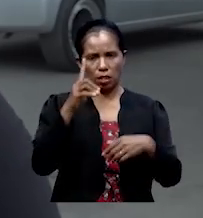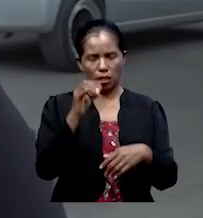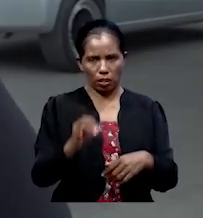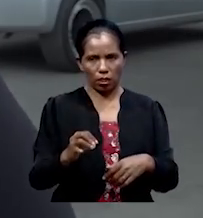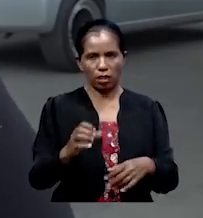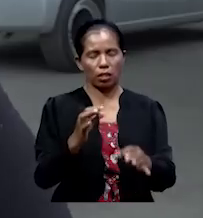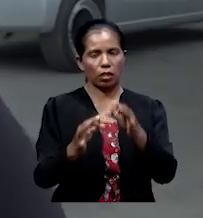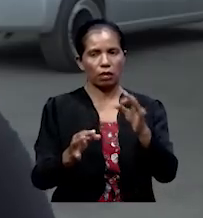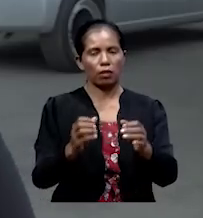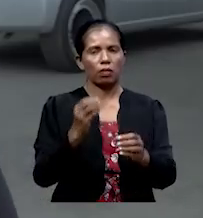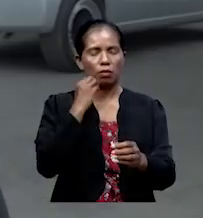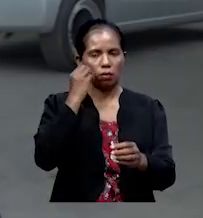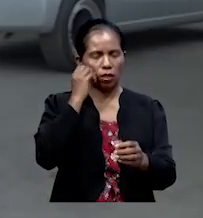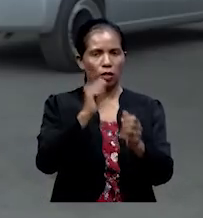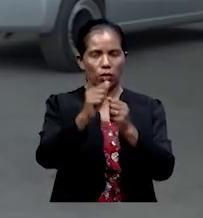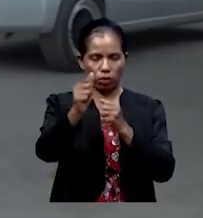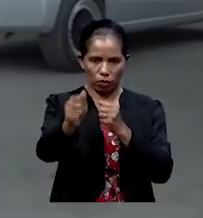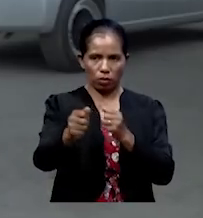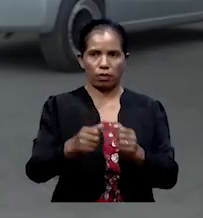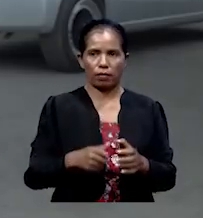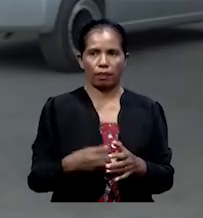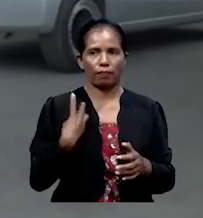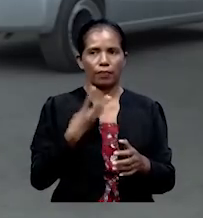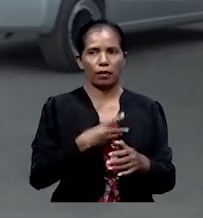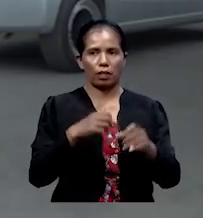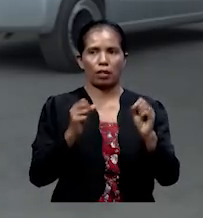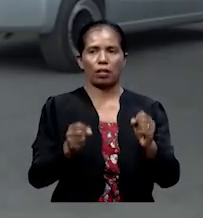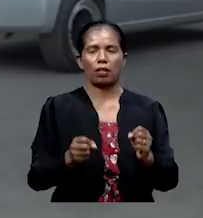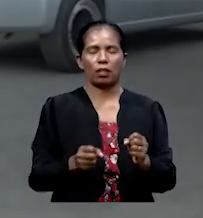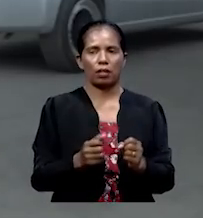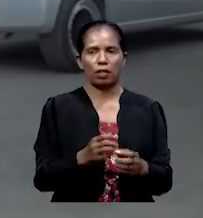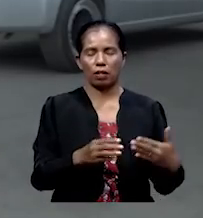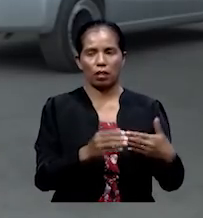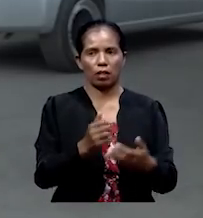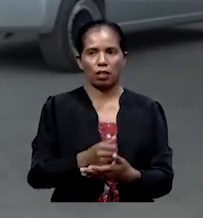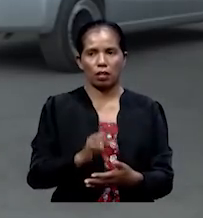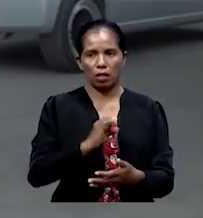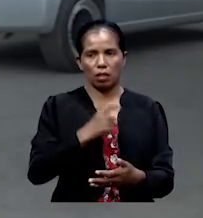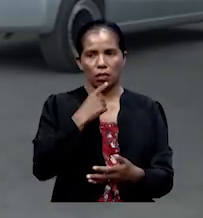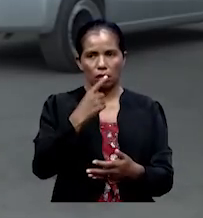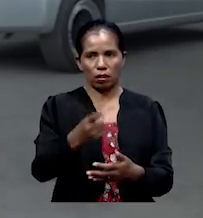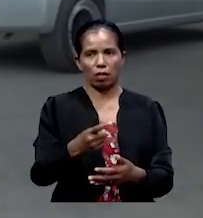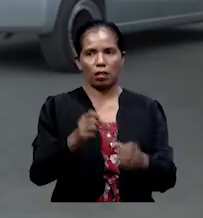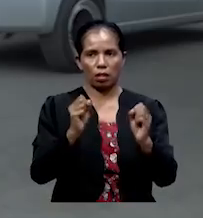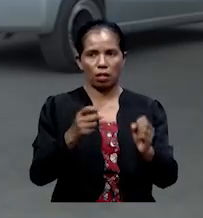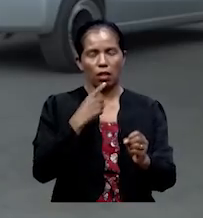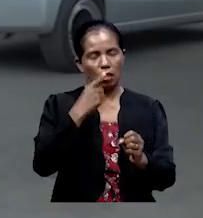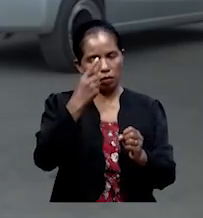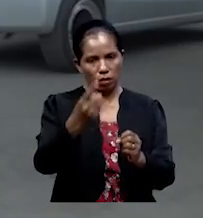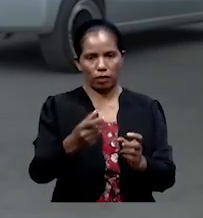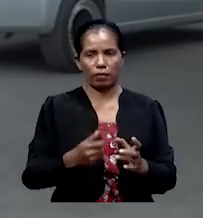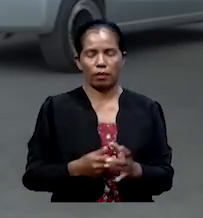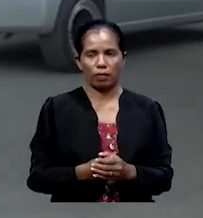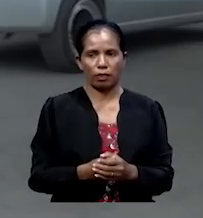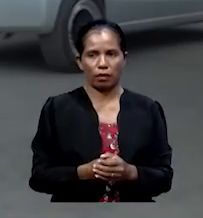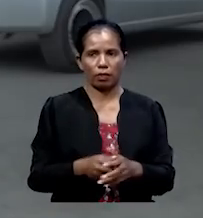sentru Saudi ni do close, ane itu berarti autoralis ni lebih tau matang. Mabe hakan orang India tidak kata hak pernah rekomenda ona.